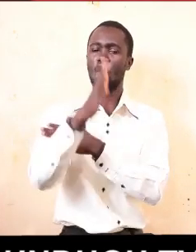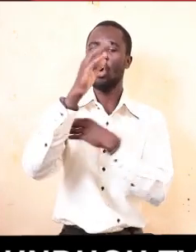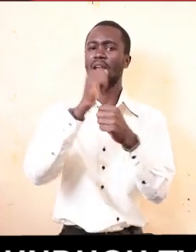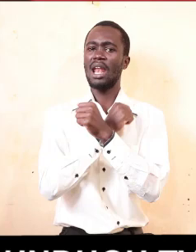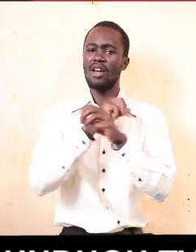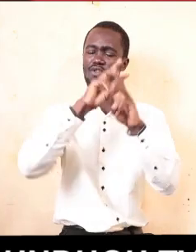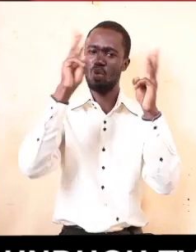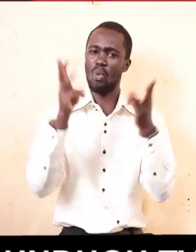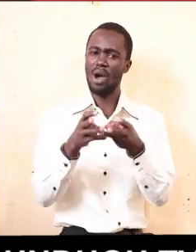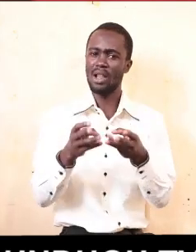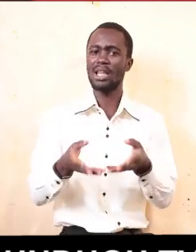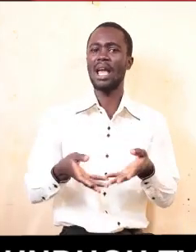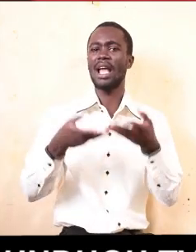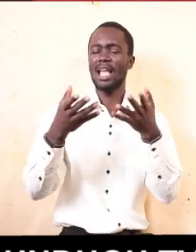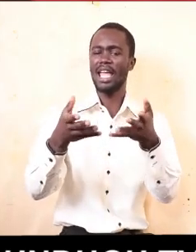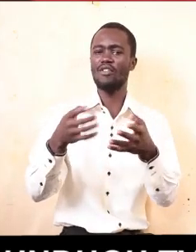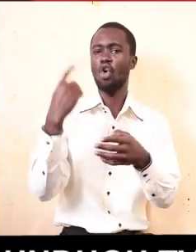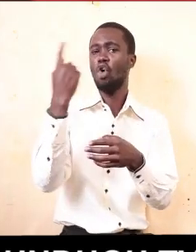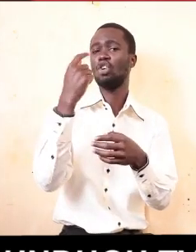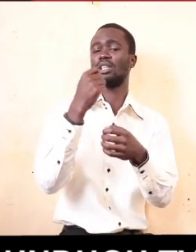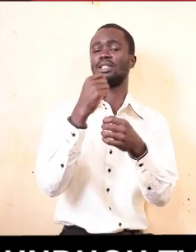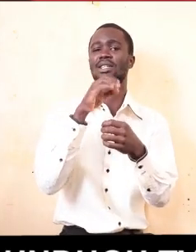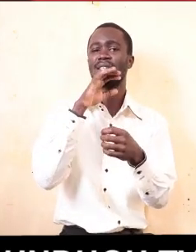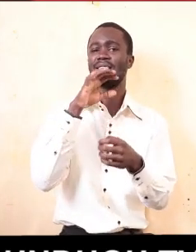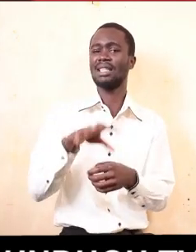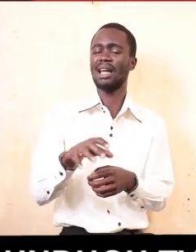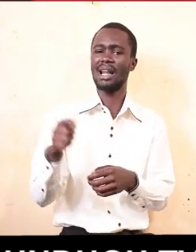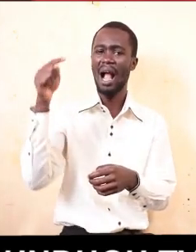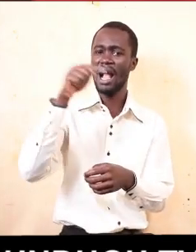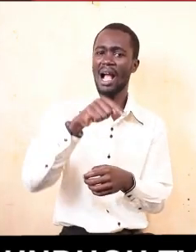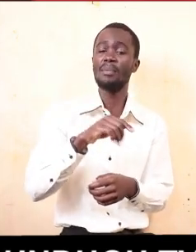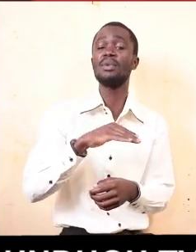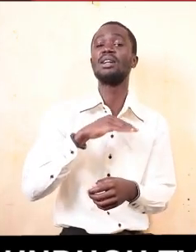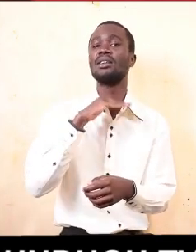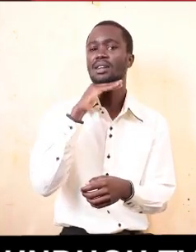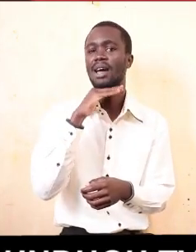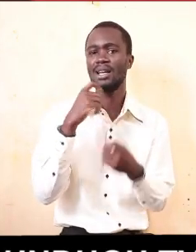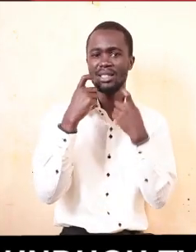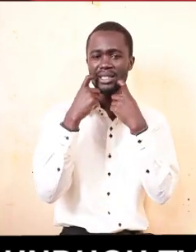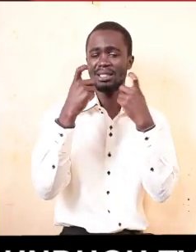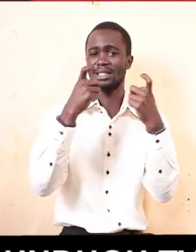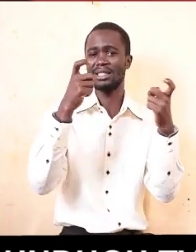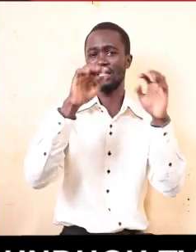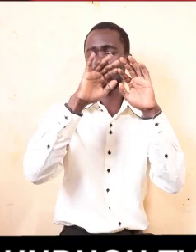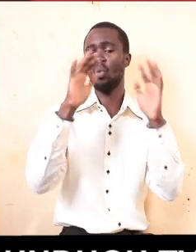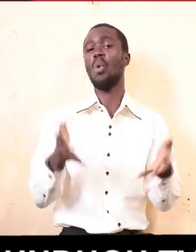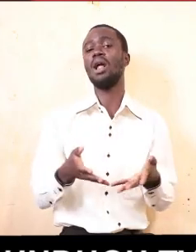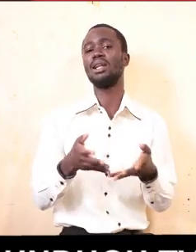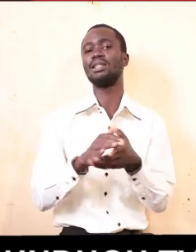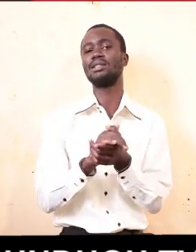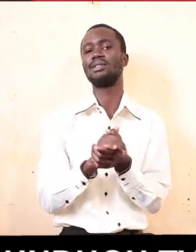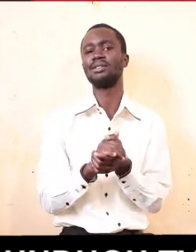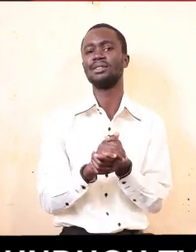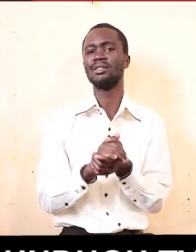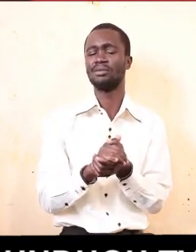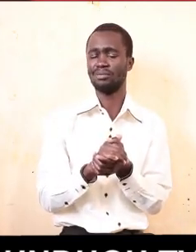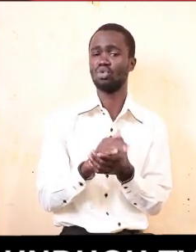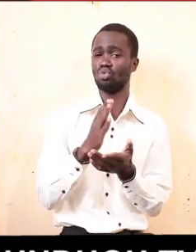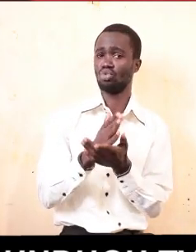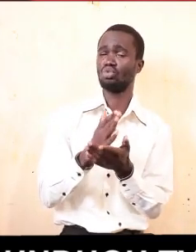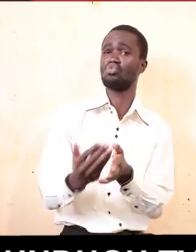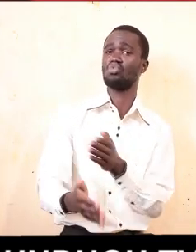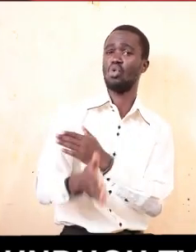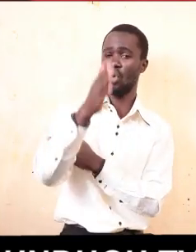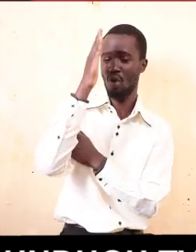pekee ili aweze kufa kwa ajili ya dhambi za ulimwengu. Huyu Mungu ni